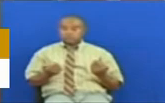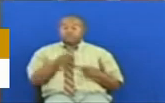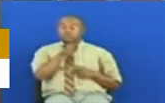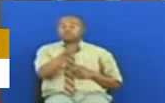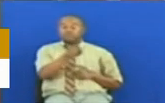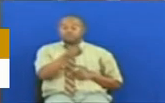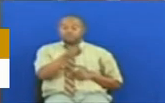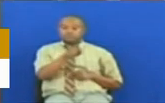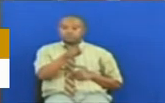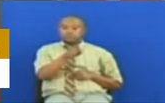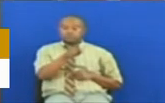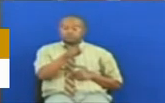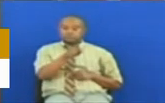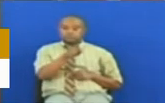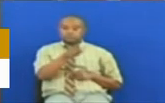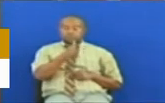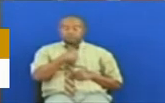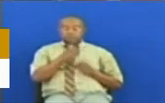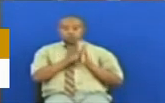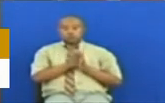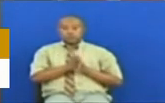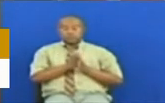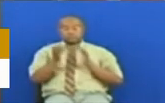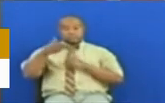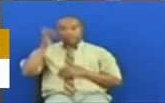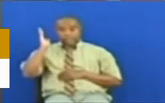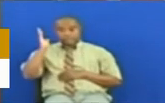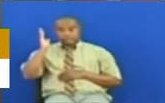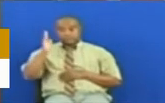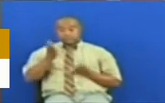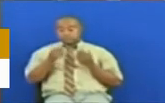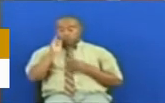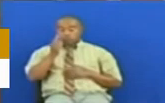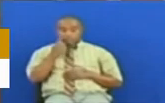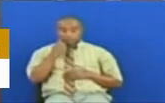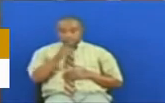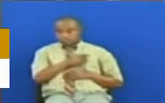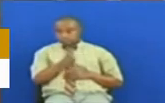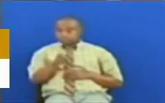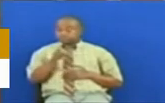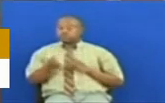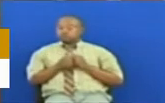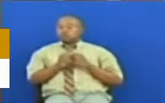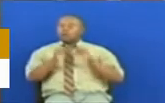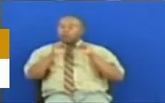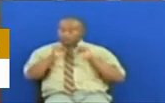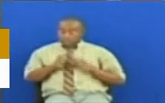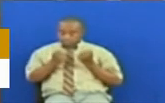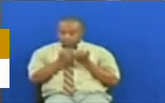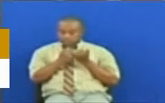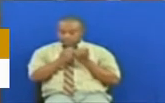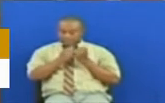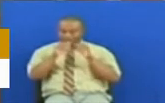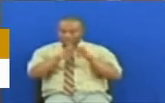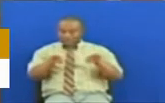nilikuwa nimuombe mheshimiwa, niombe serikali ijaribu kuangalia ili lazima waweke flow huku chini, kwamba